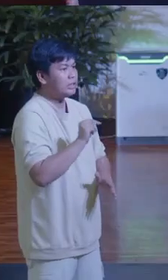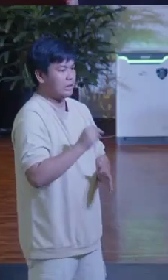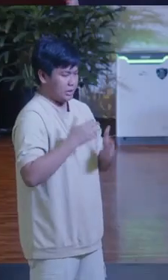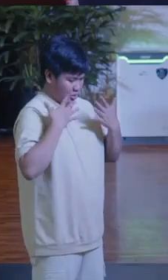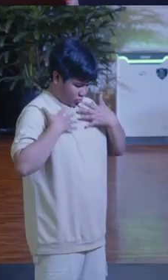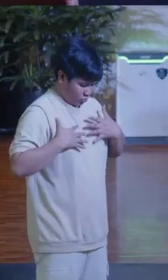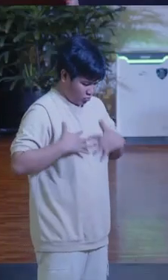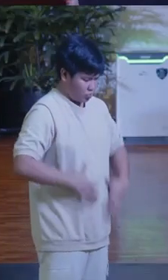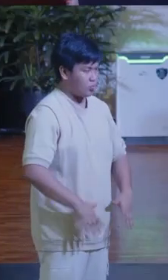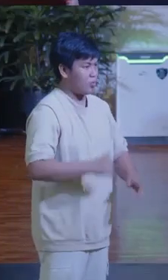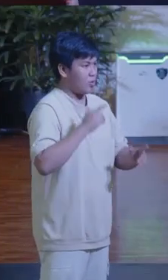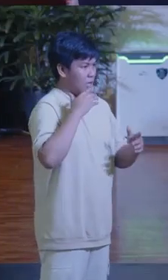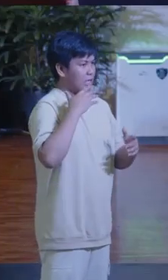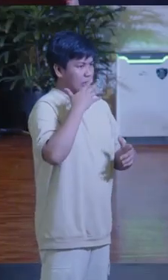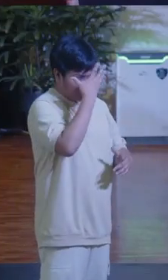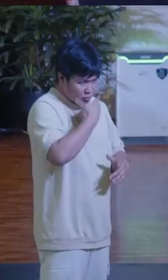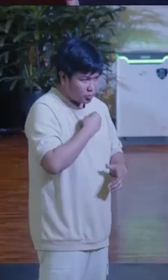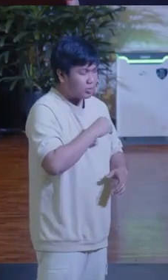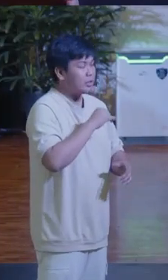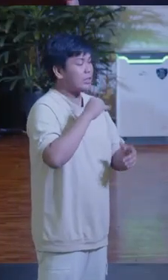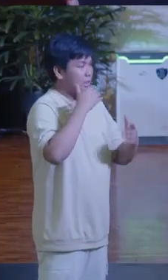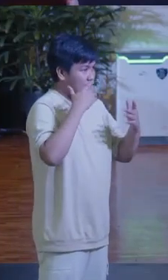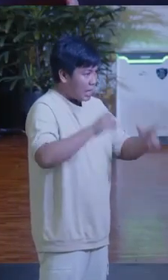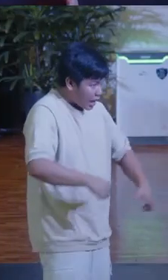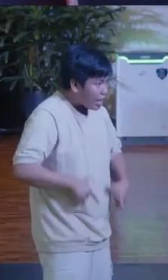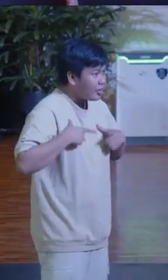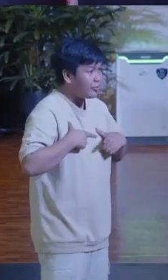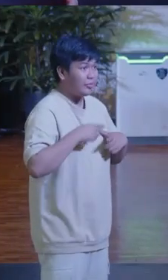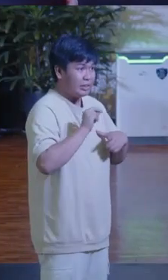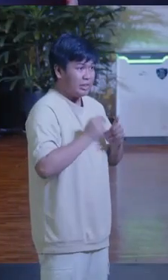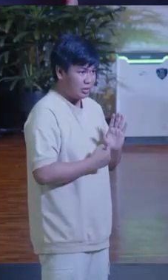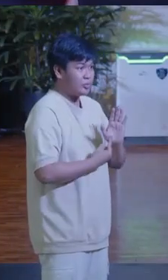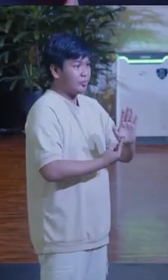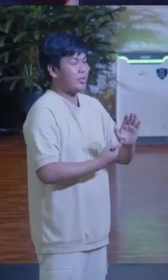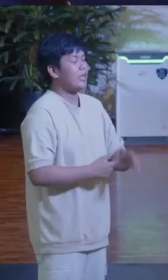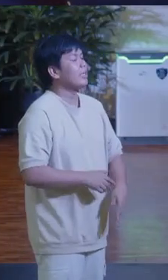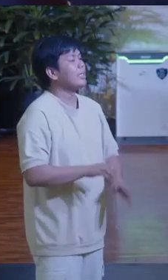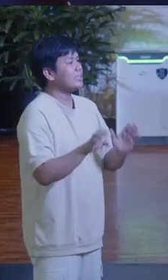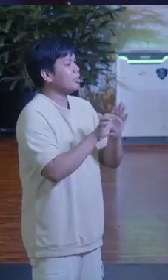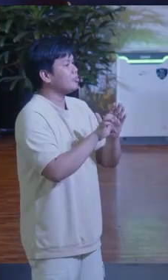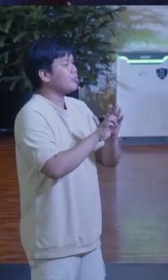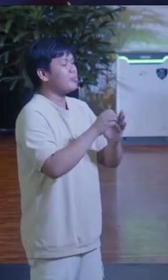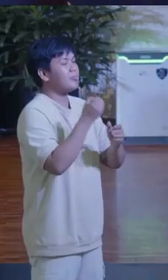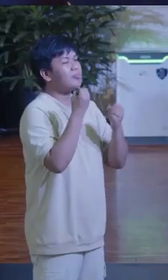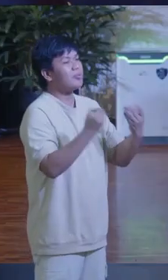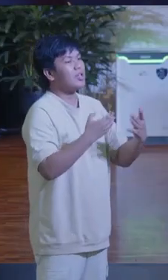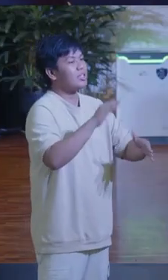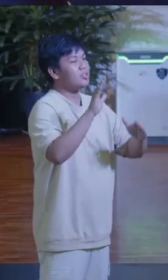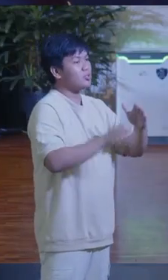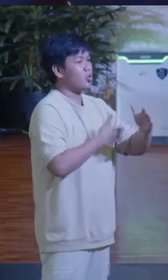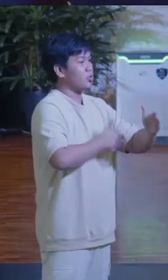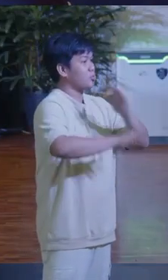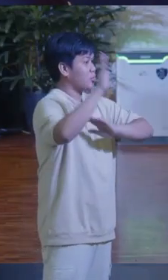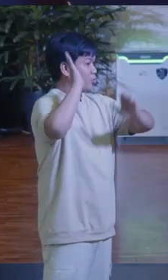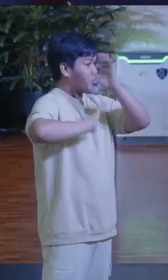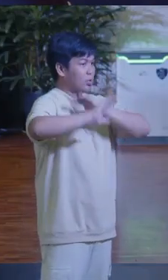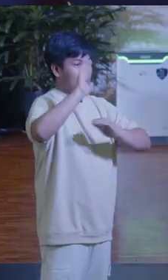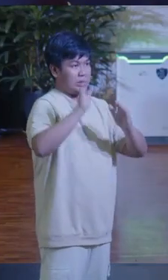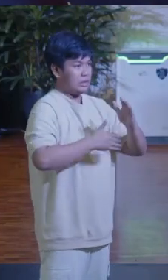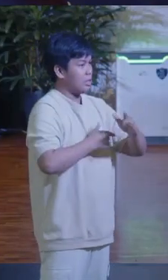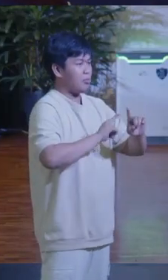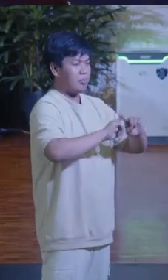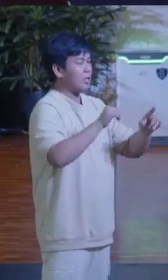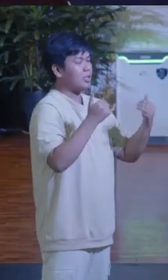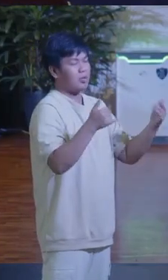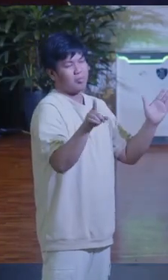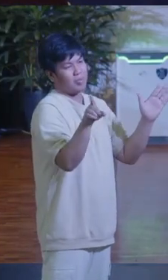testimonyo. Kaya may mga ilang awit po tayo na hindi na inaawit dito dahil ang mga